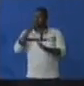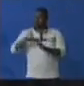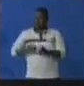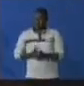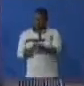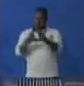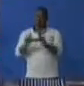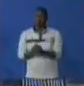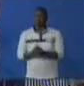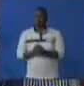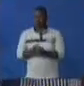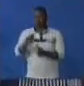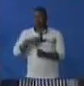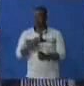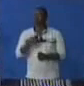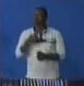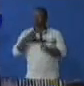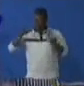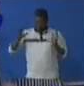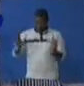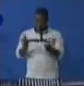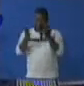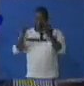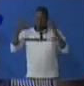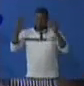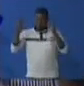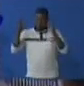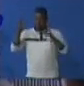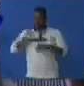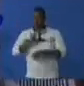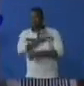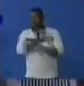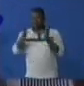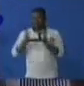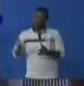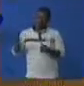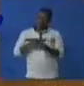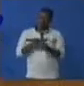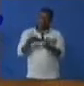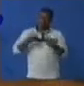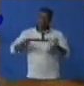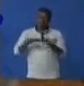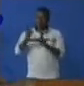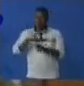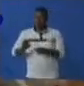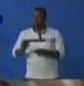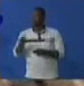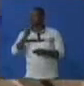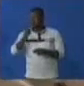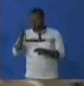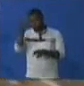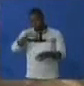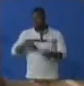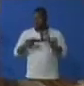à féliciter l'ambassadeur parce que c'est une première, en tout cas au niveau donc, du Burkina Faso. Ils sont en train encore donc